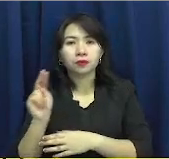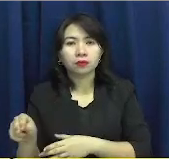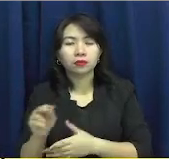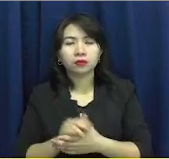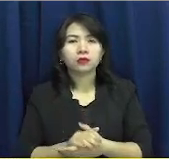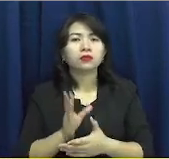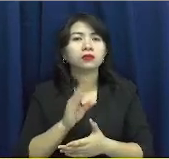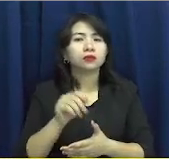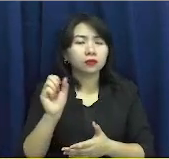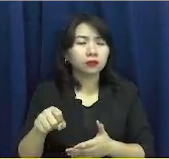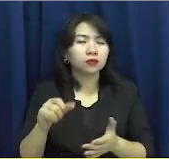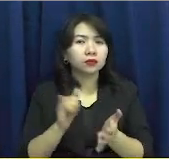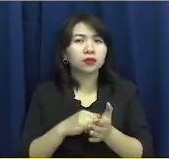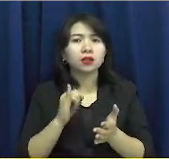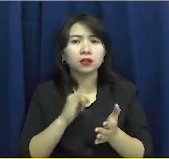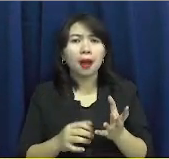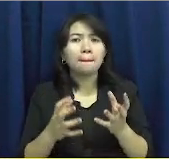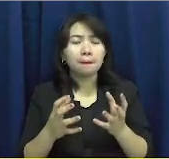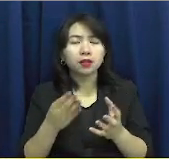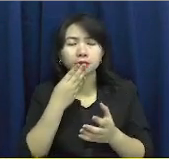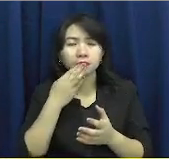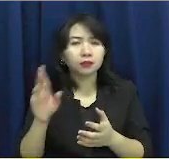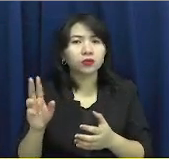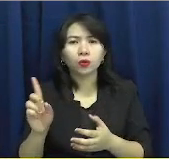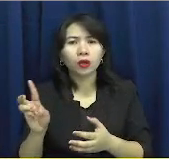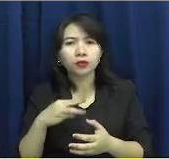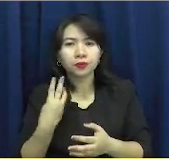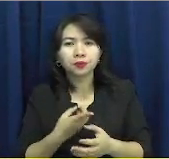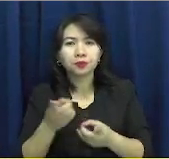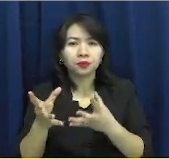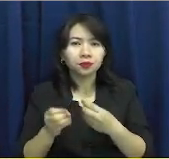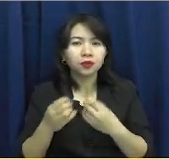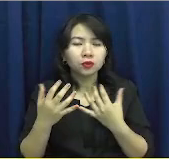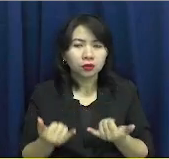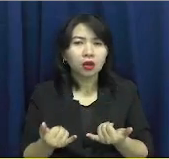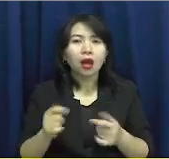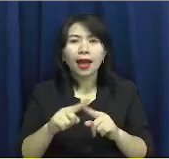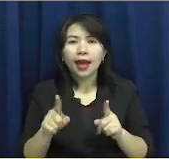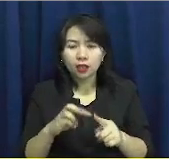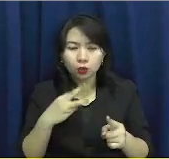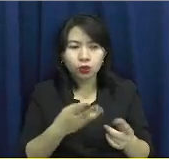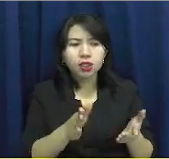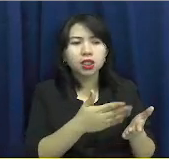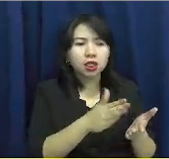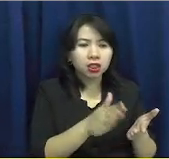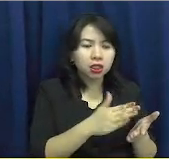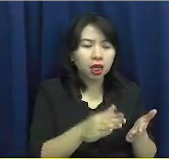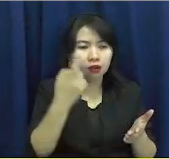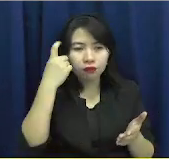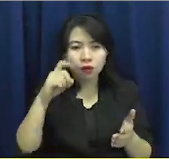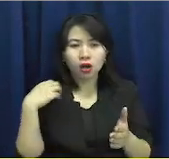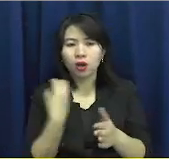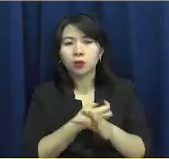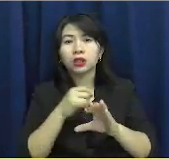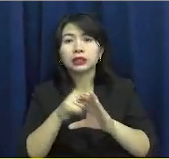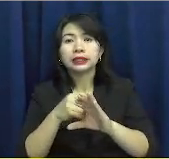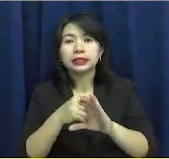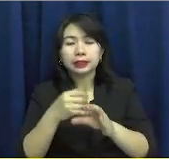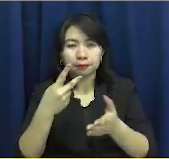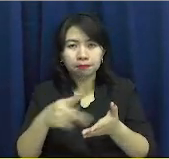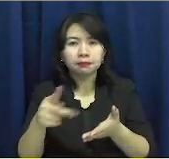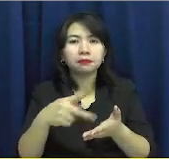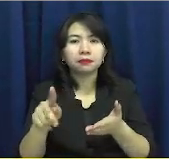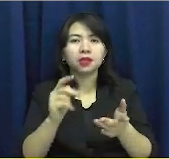to, mga kapatid, sa ginagawa nating pag magsishare, pagbibigay para sa pondo ng ating transportation sa